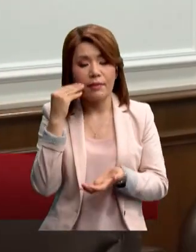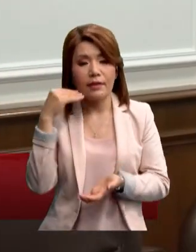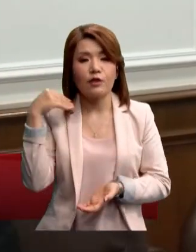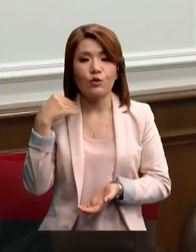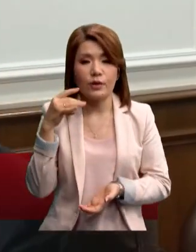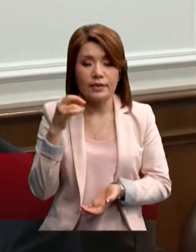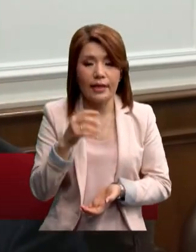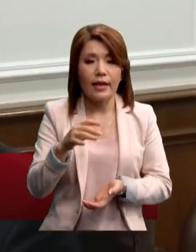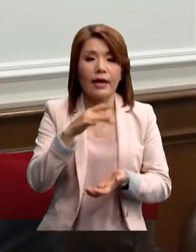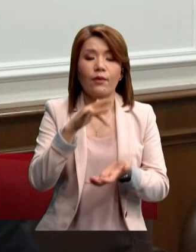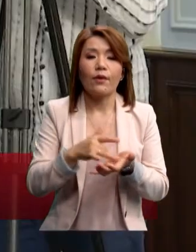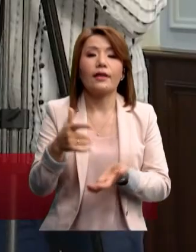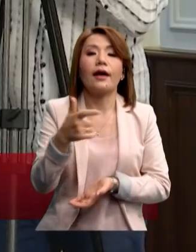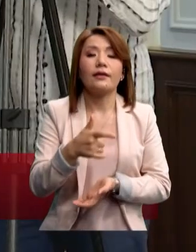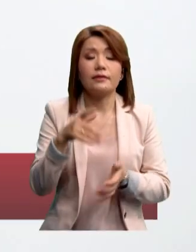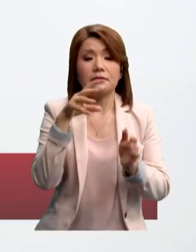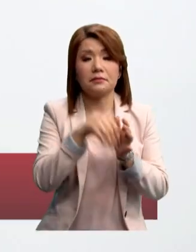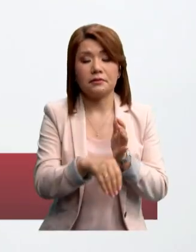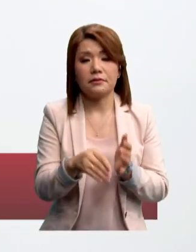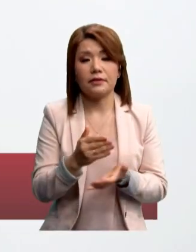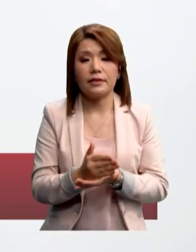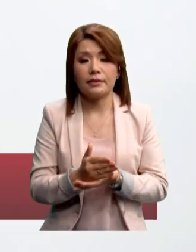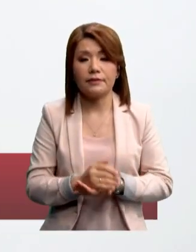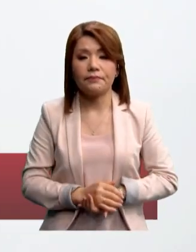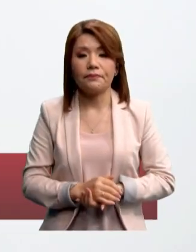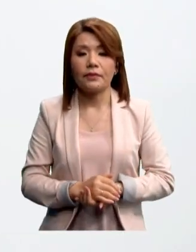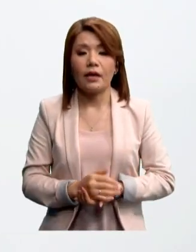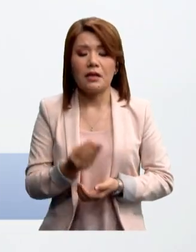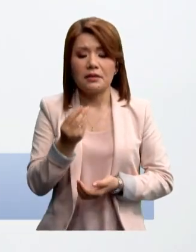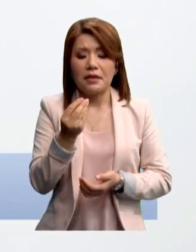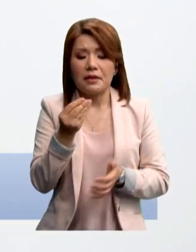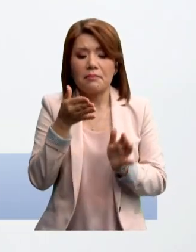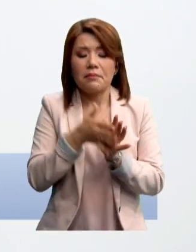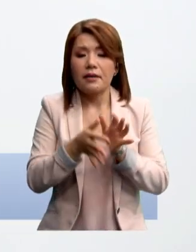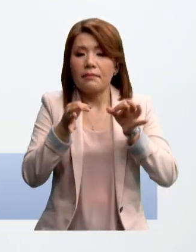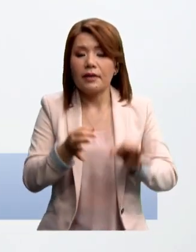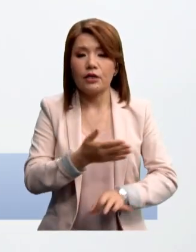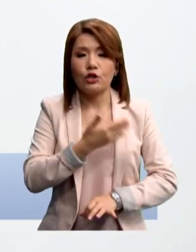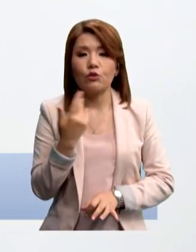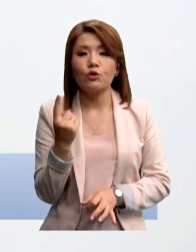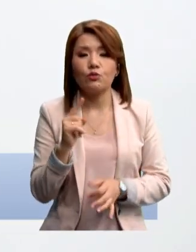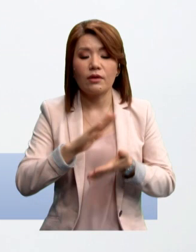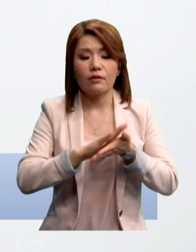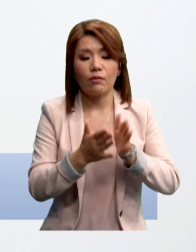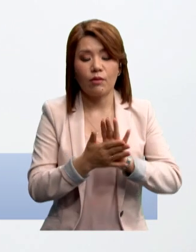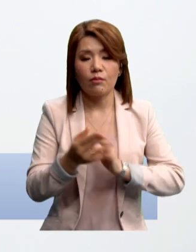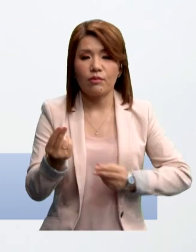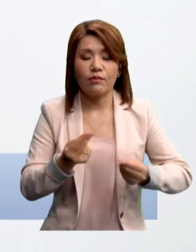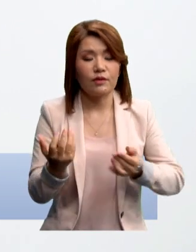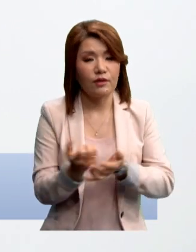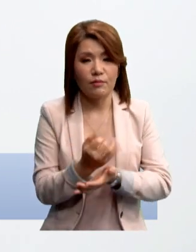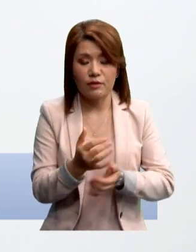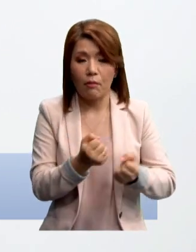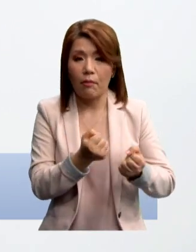және Атырау облыстарына тиесілі. Игермеудің негізгі себептері бұл шарттар жасасу рәсімдерін ұзақ жүргізу, нақты көрсетілген